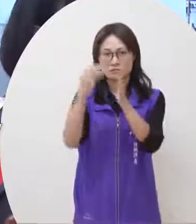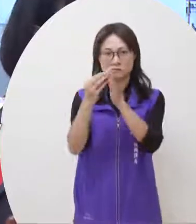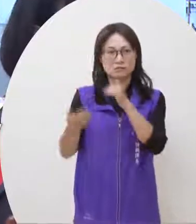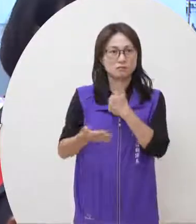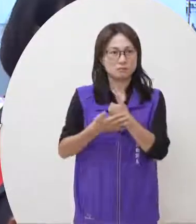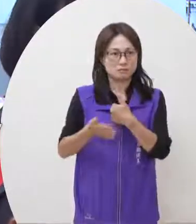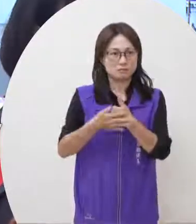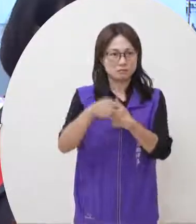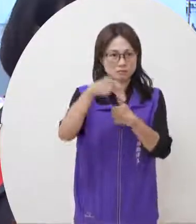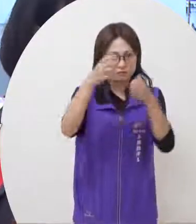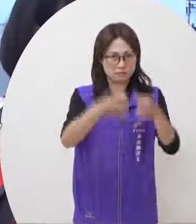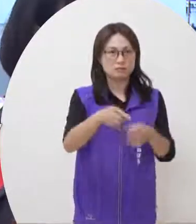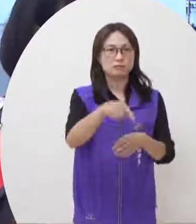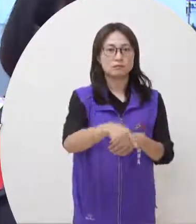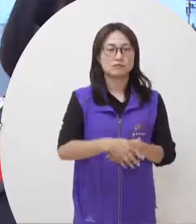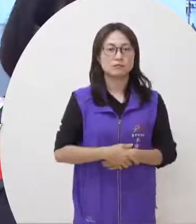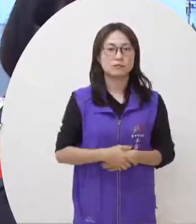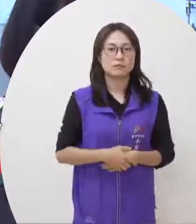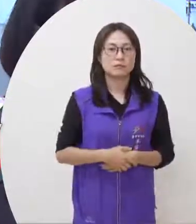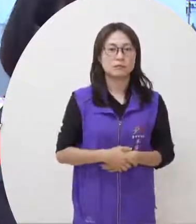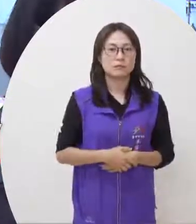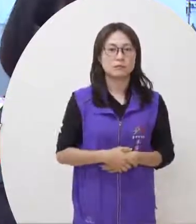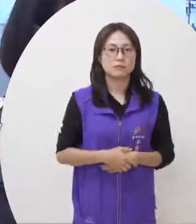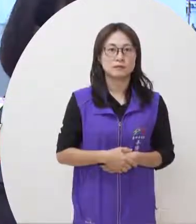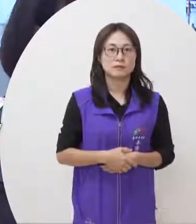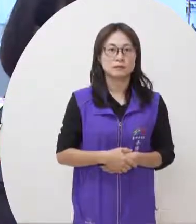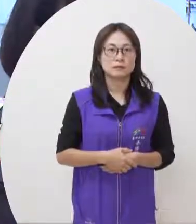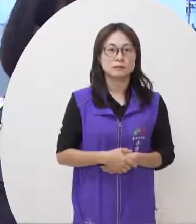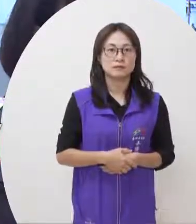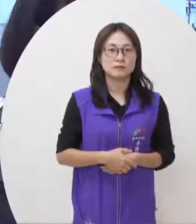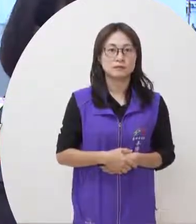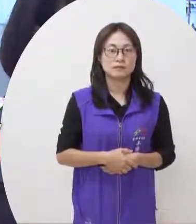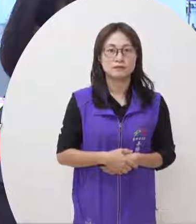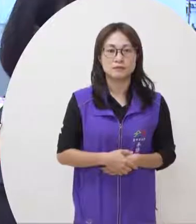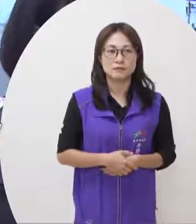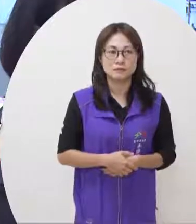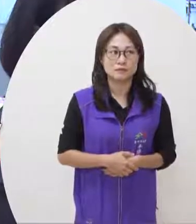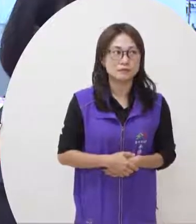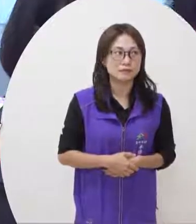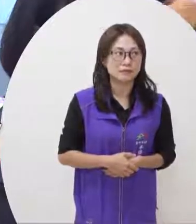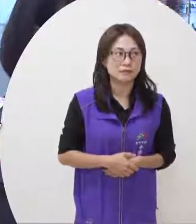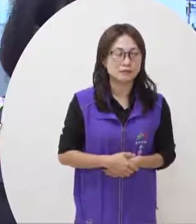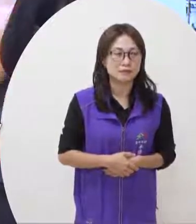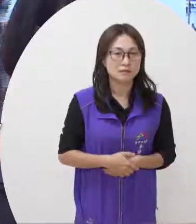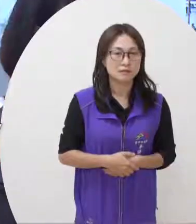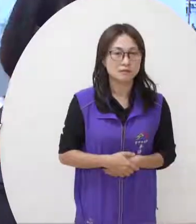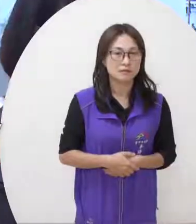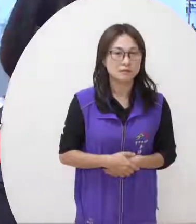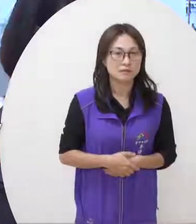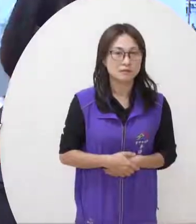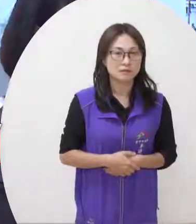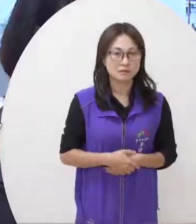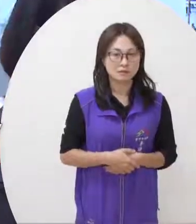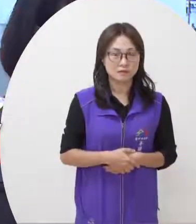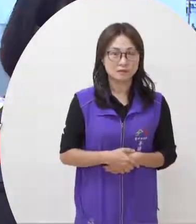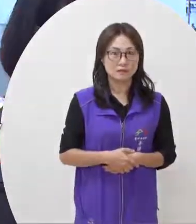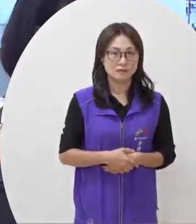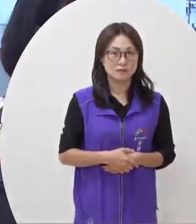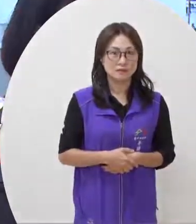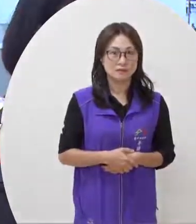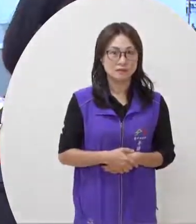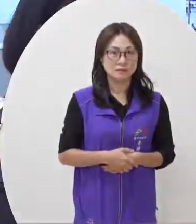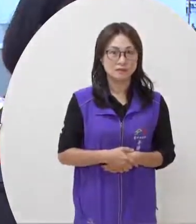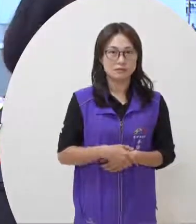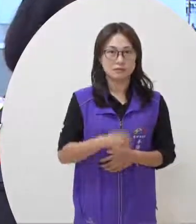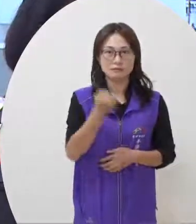所以讲咱西屯所吼，已经搁放假东西，所以讲迄个来找一个适当的地